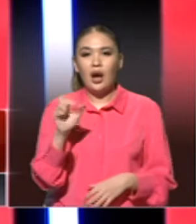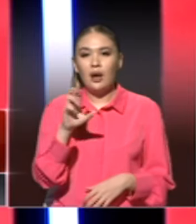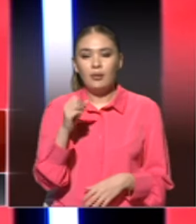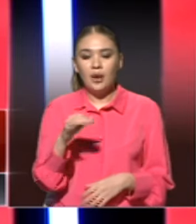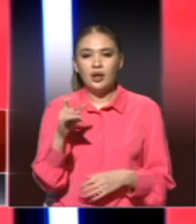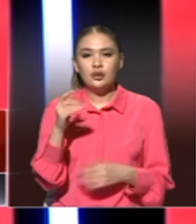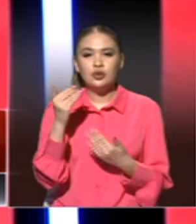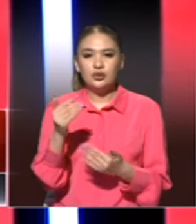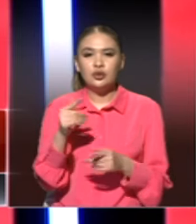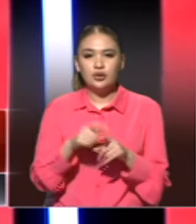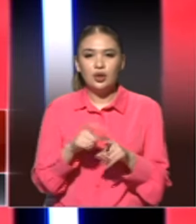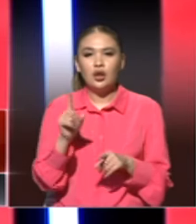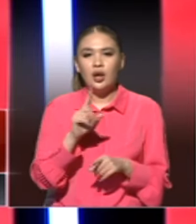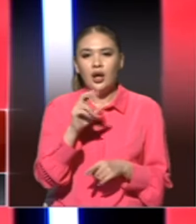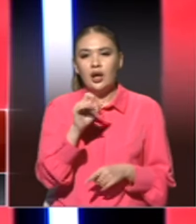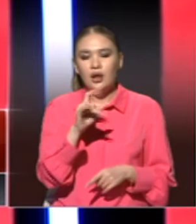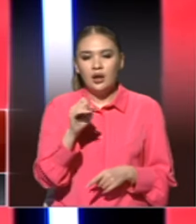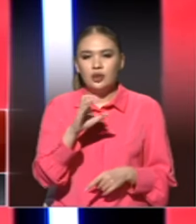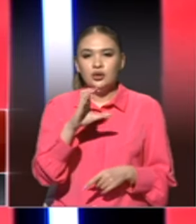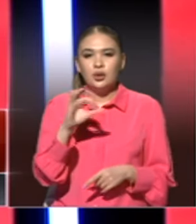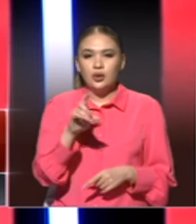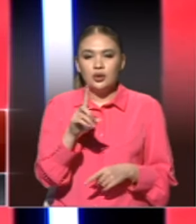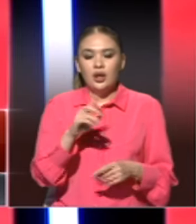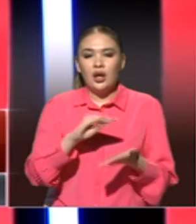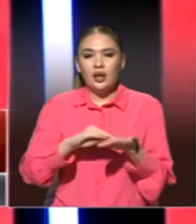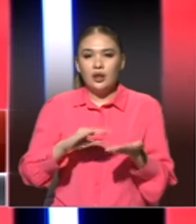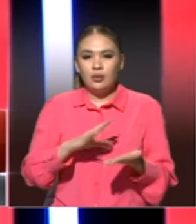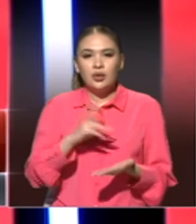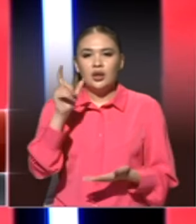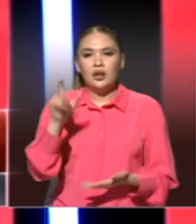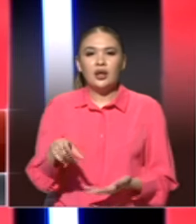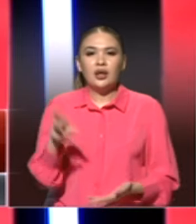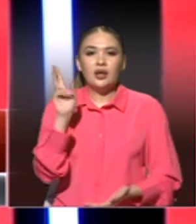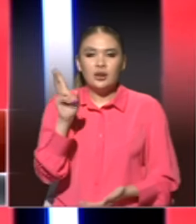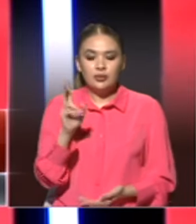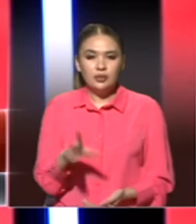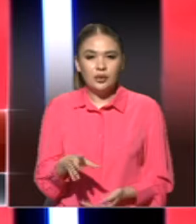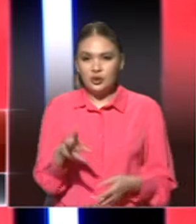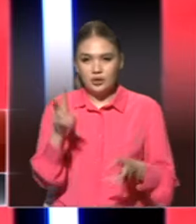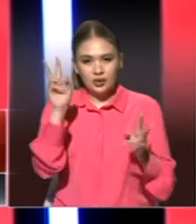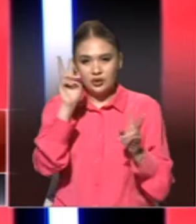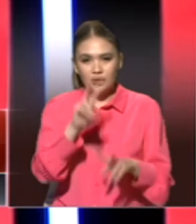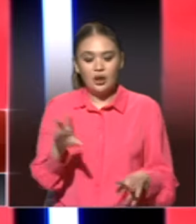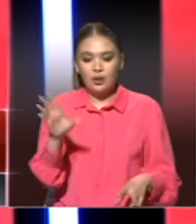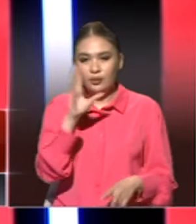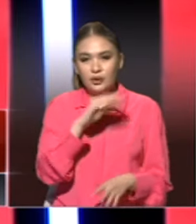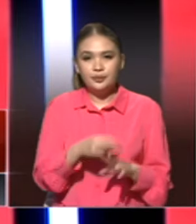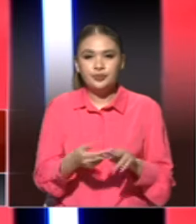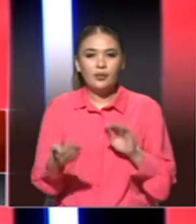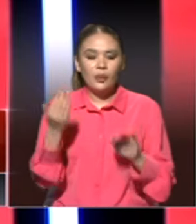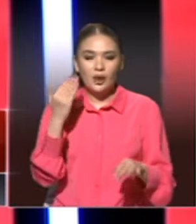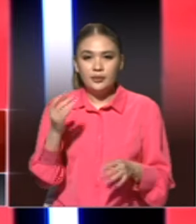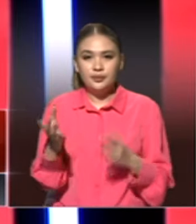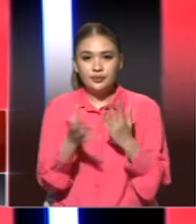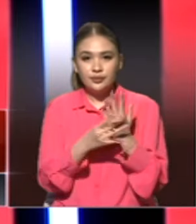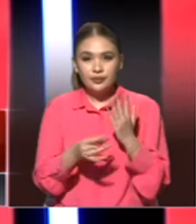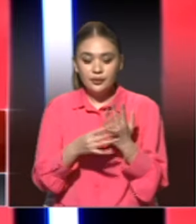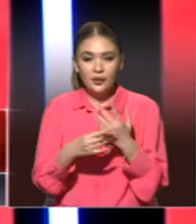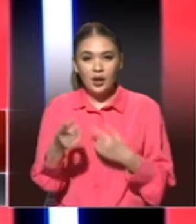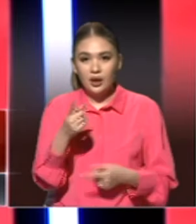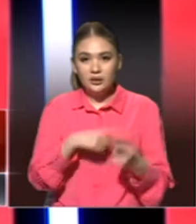сөздерінде не жазылғанын, Абайдың кім екенін нақты білмейтін адамдар көп болуы мүмкін. Егер сол бұрынғы емтиханды қайтаратын болсақ, мысалға